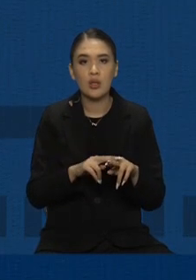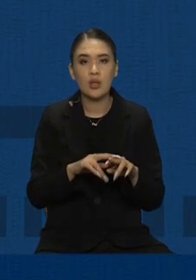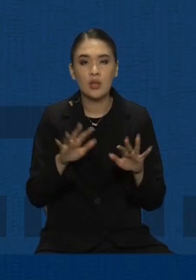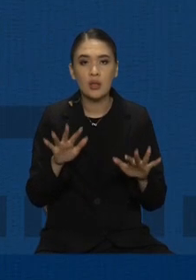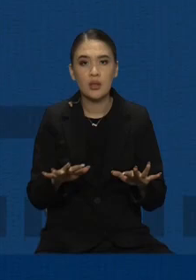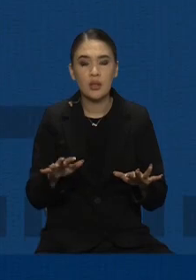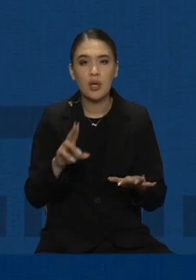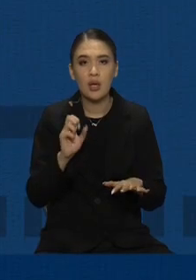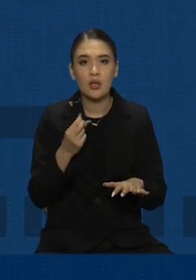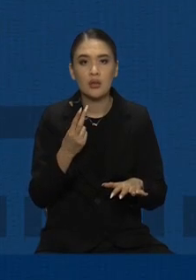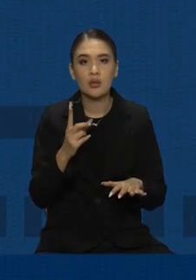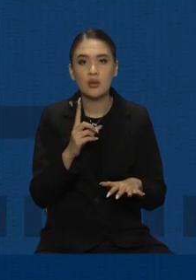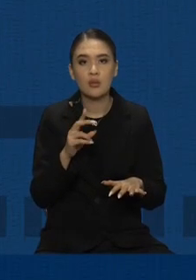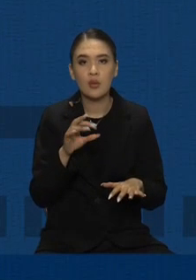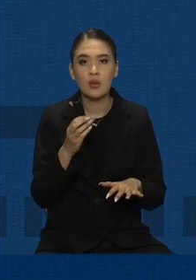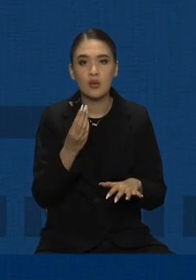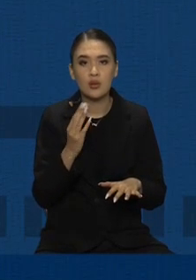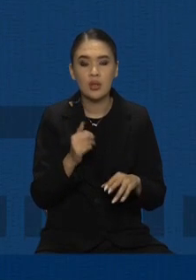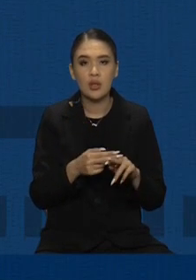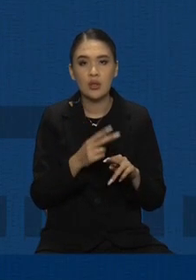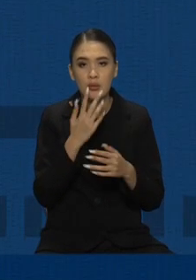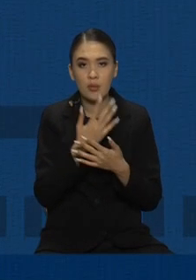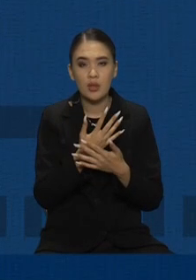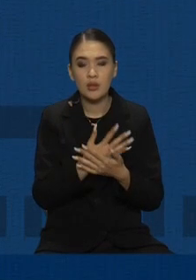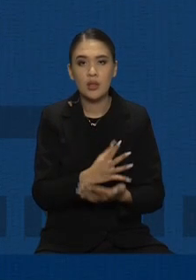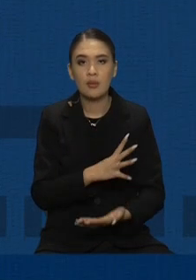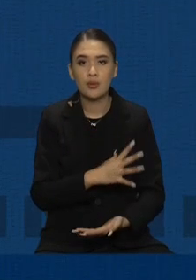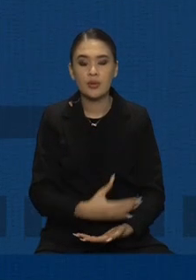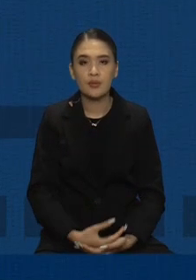мекендерде Қазпоштаның бөлімшелер желісі көбейтіледі.